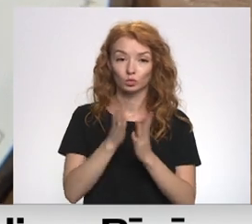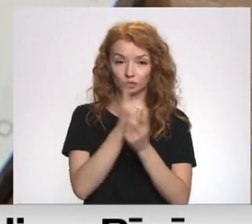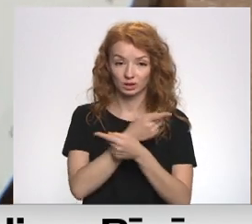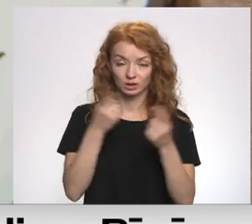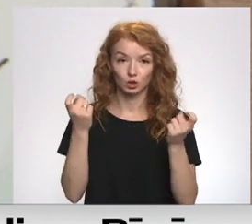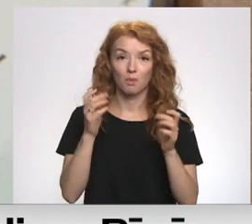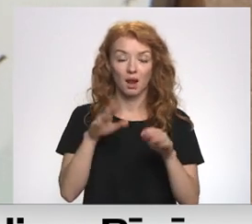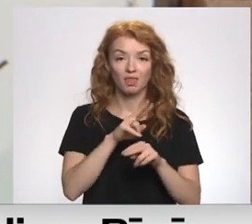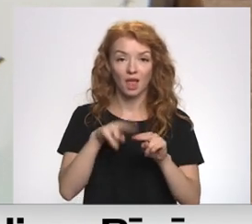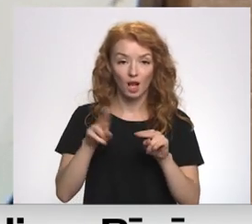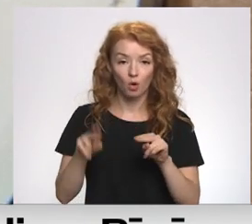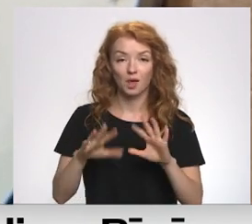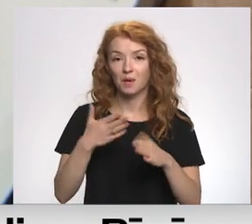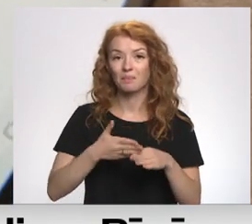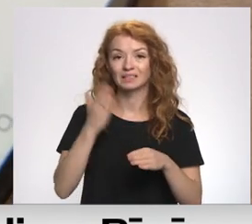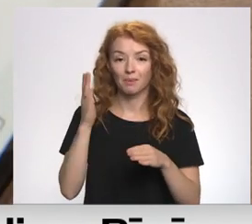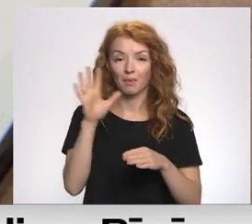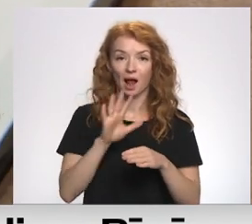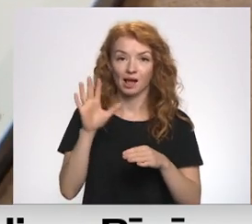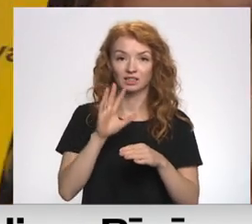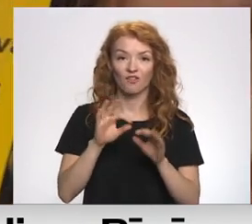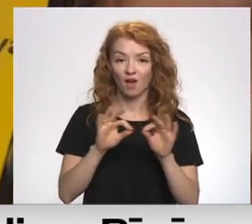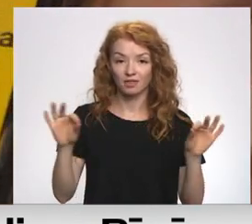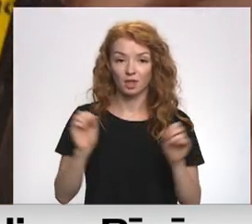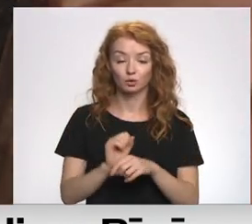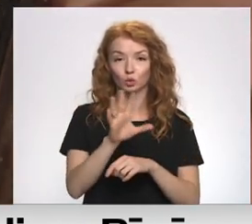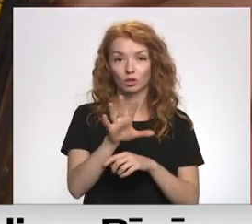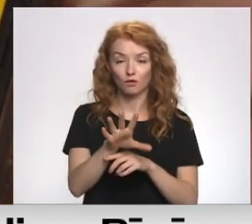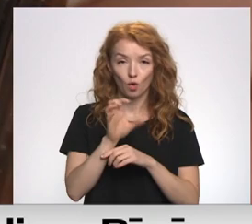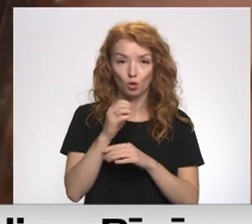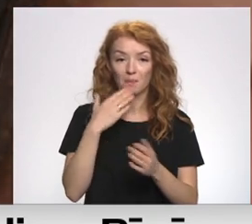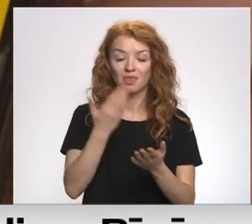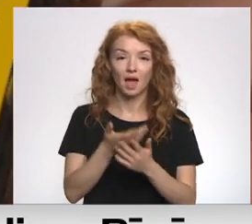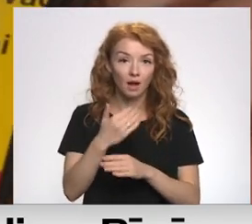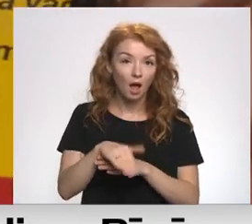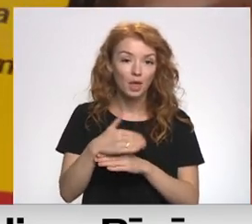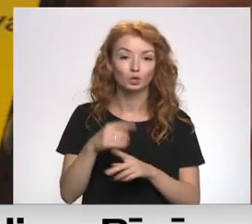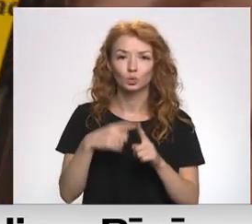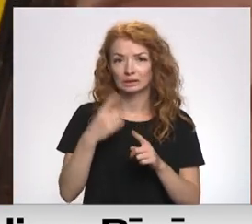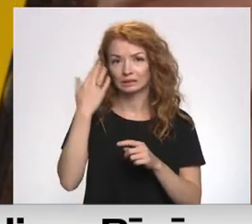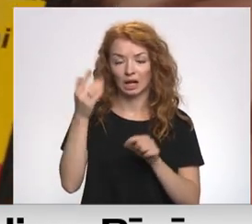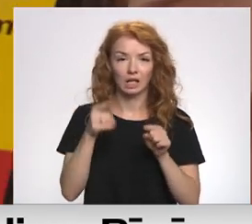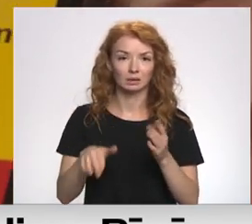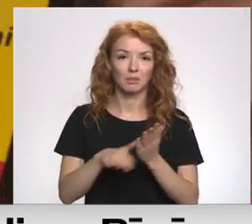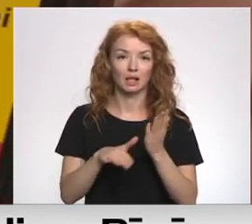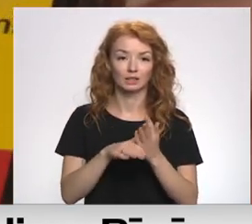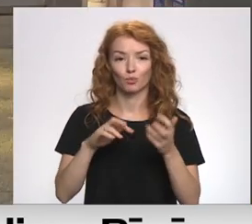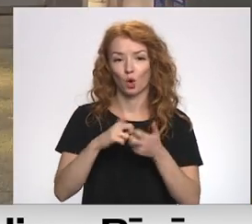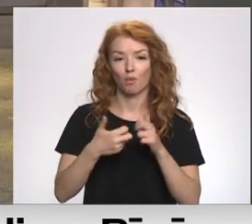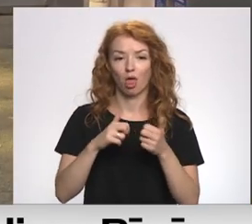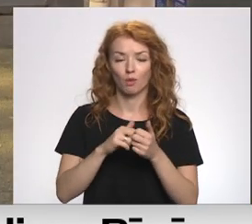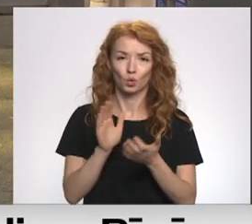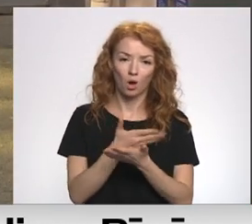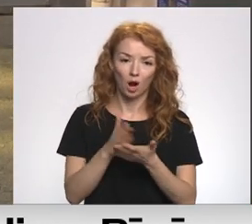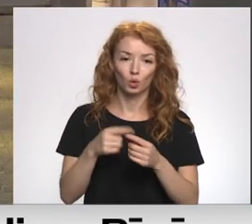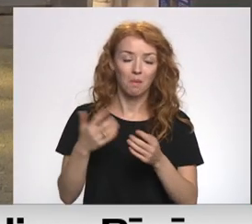par nelegāliem vai bīstamiem gaisa vadiem, nosūtīt foto, pieteikt adresi un cer, ka tas palīdzēs problēmu risināt un